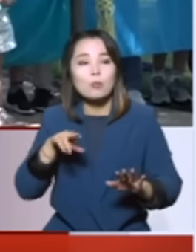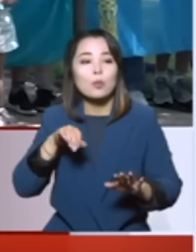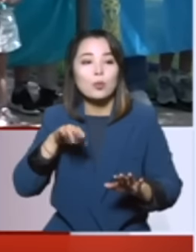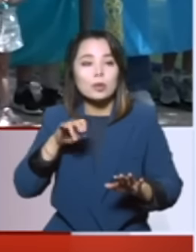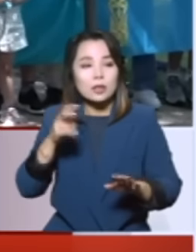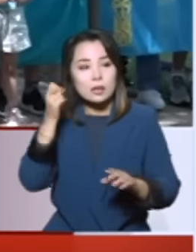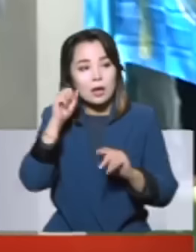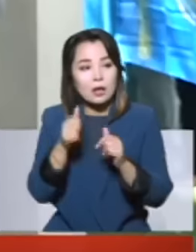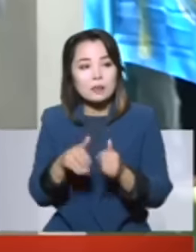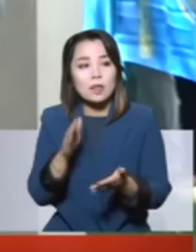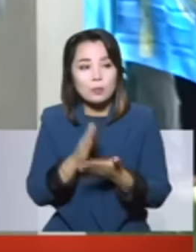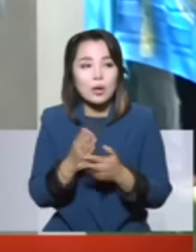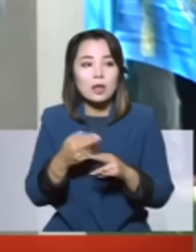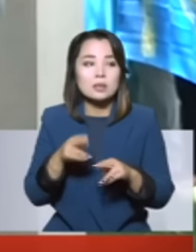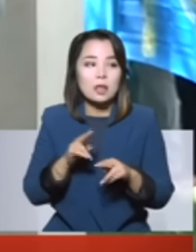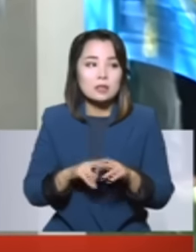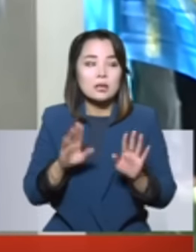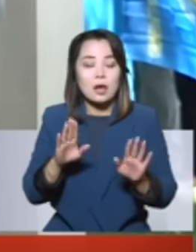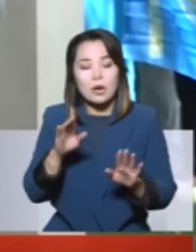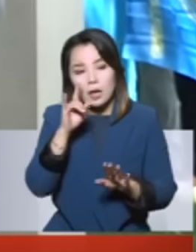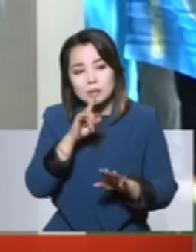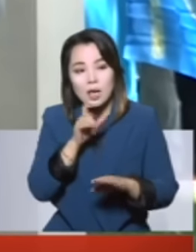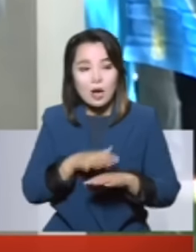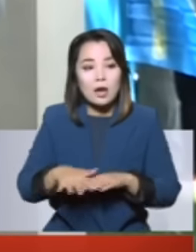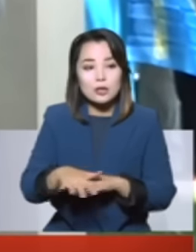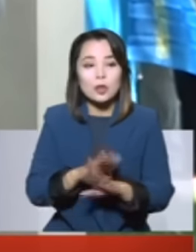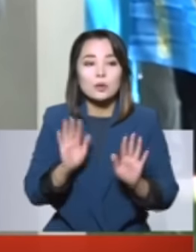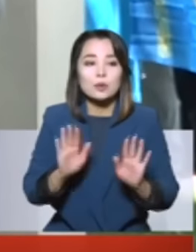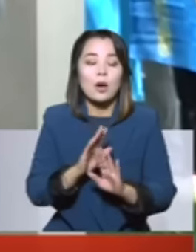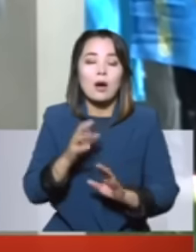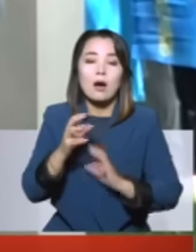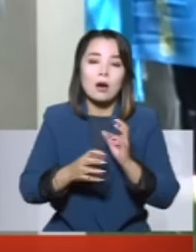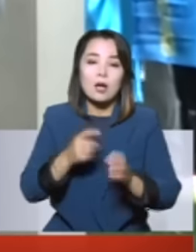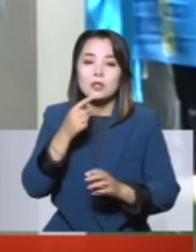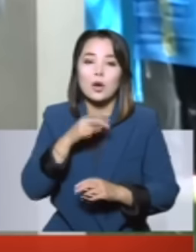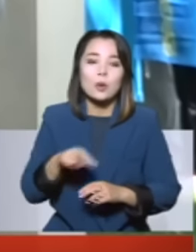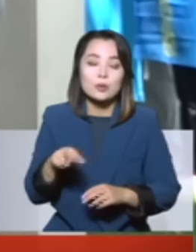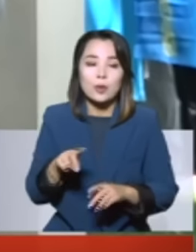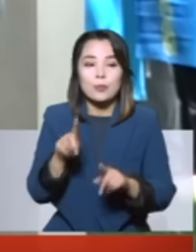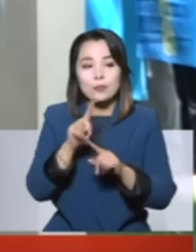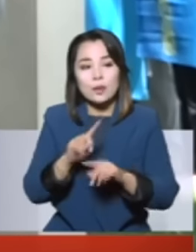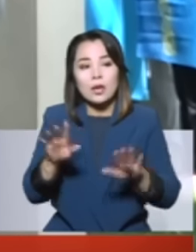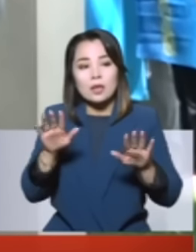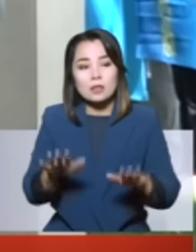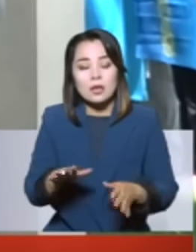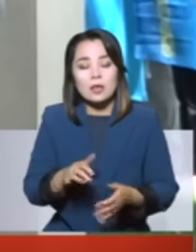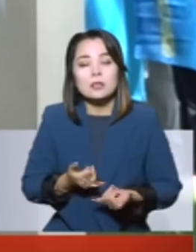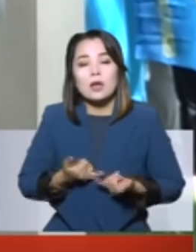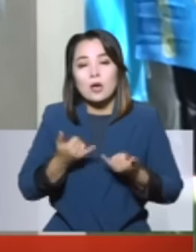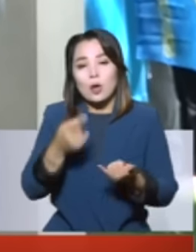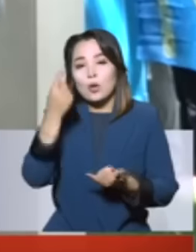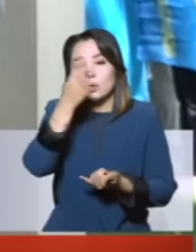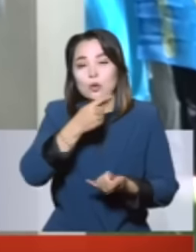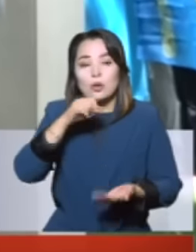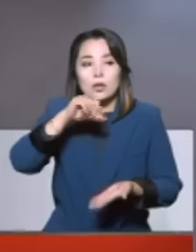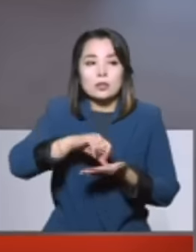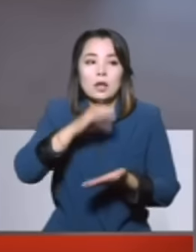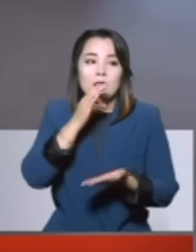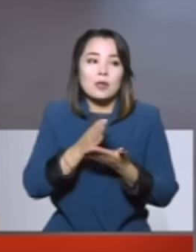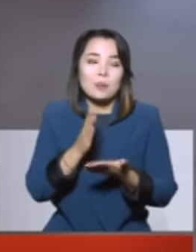Пушкиннің ескерткіші бар. Бұл Абайдың тек қазақ халқы үшін ғана емес, әлем әдебиеті үшін орны ерек тұлға екенін аңғартады.